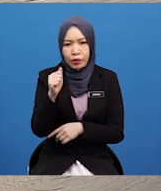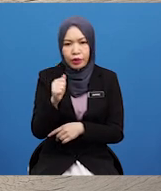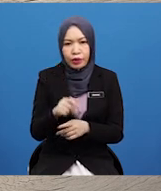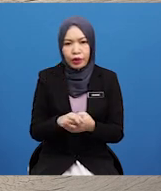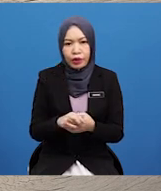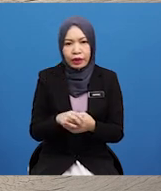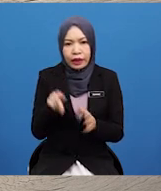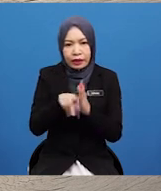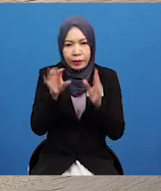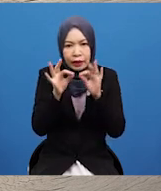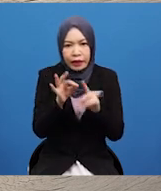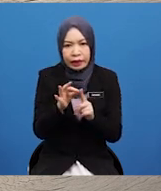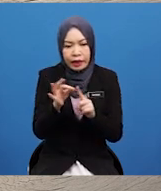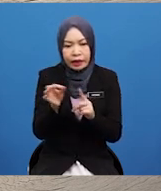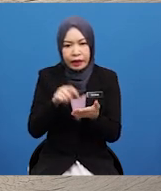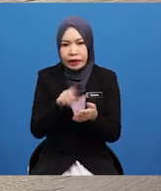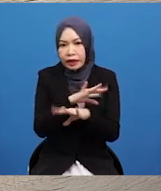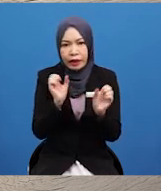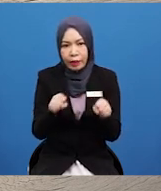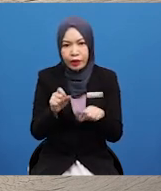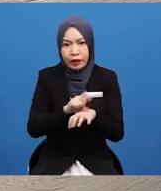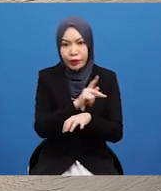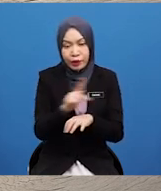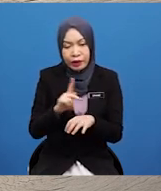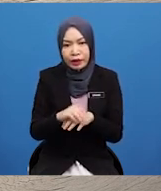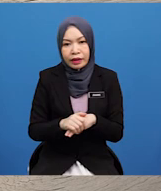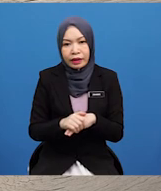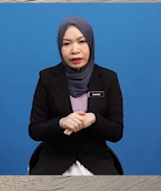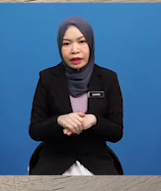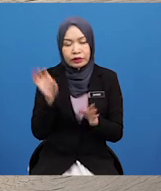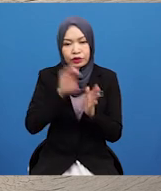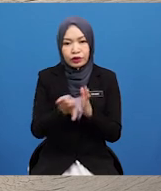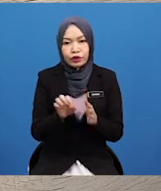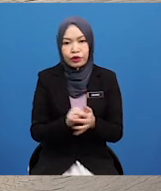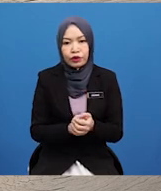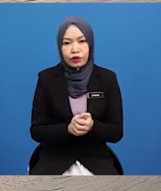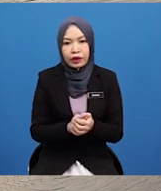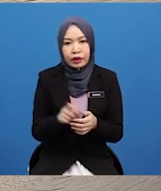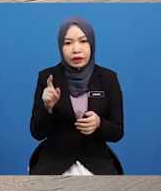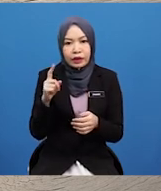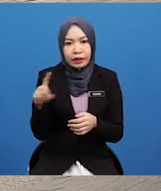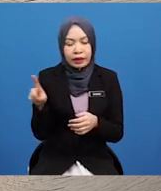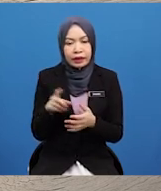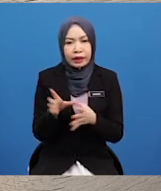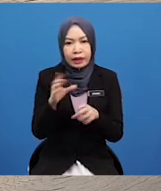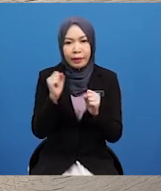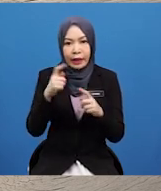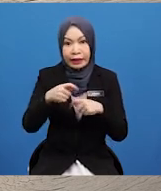Contoh penggunaan dalam ayat, Samuel mendapat tempat ketiga dalam pertandingan menulis